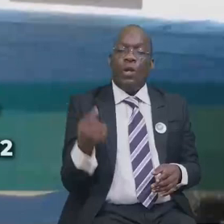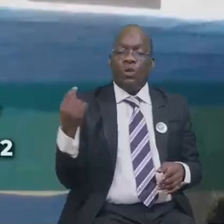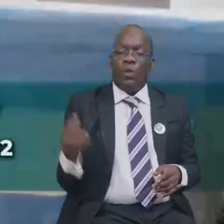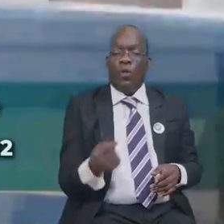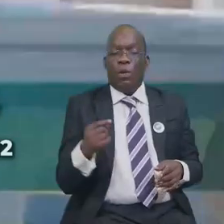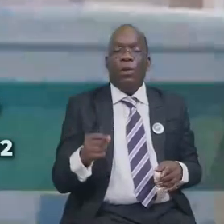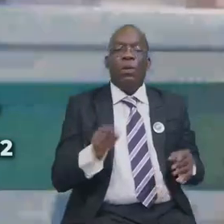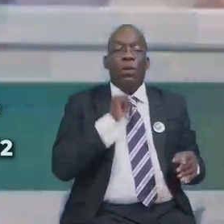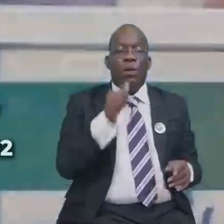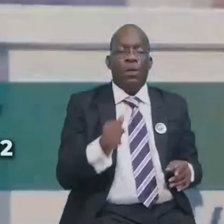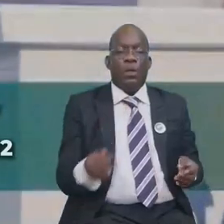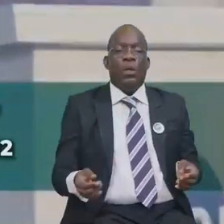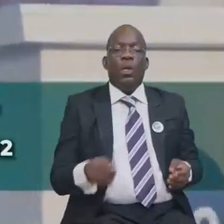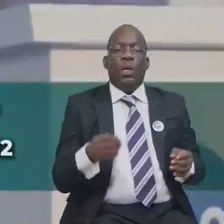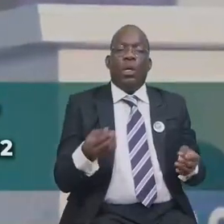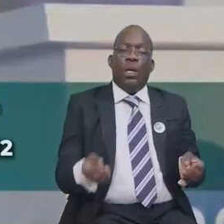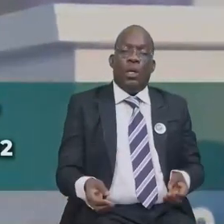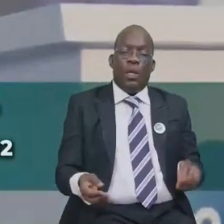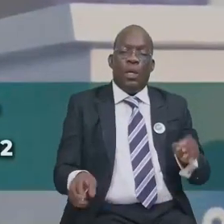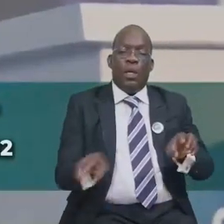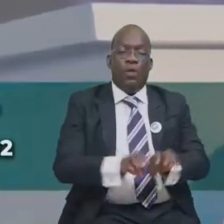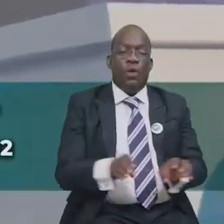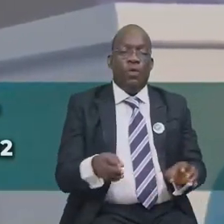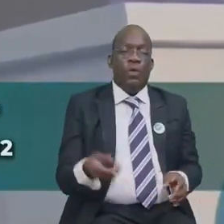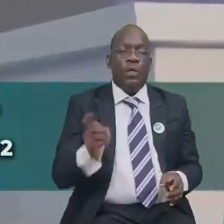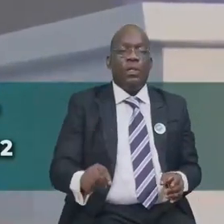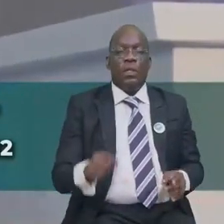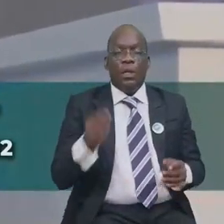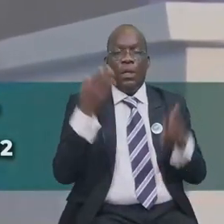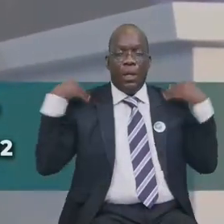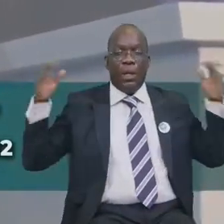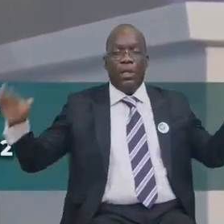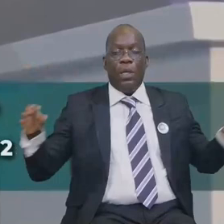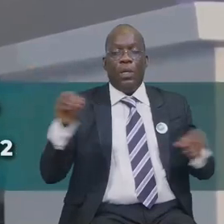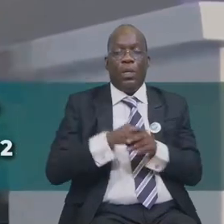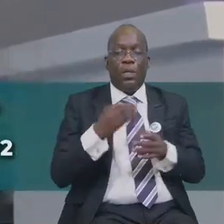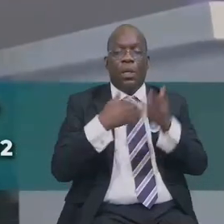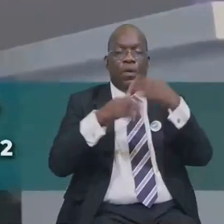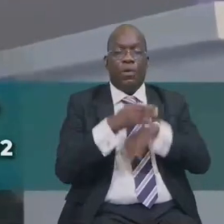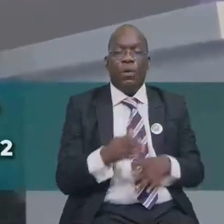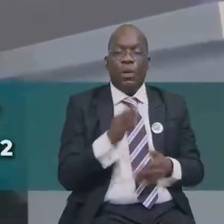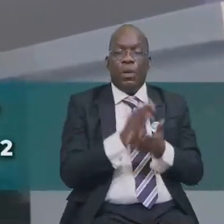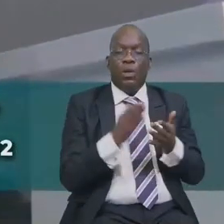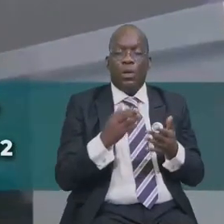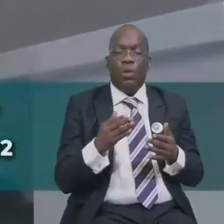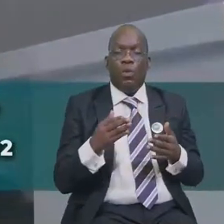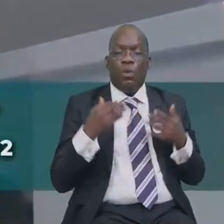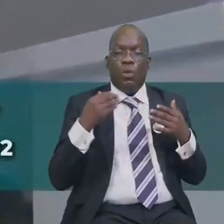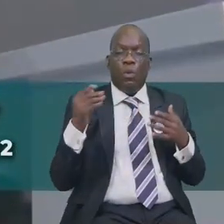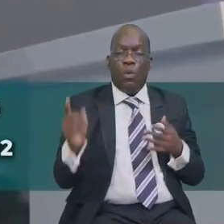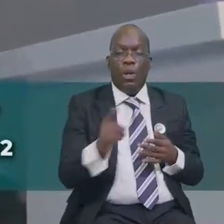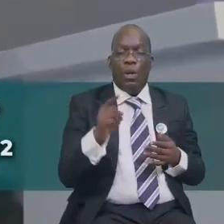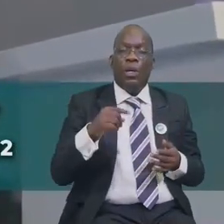les anges des cieux. Est-ce que vous avez entendu l'autre jour quelqu'un qui s'est levé et qui